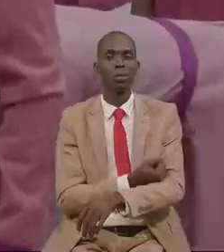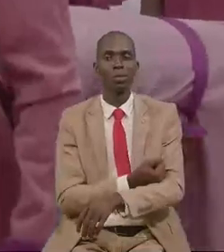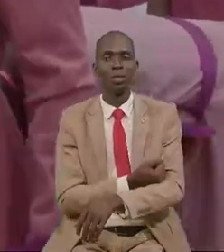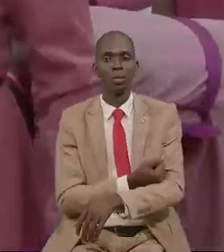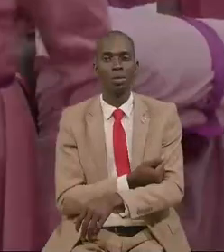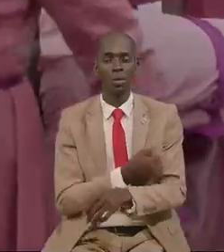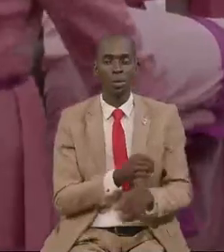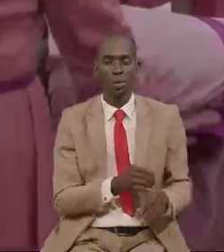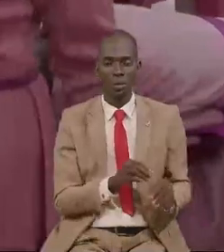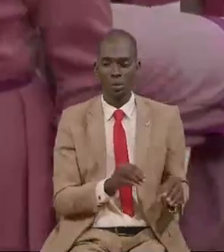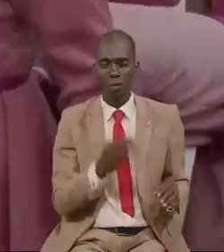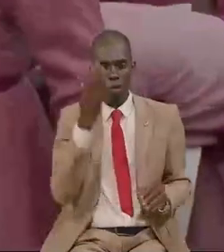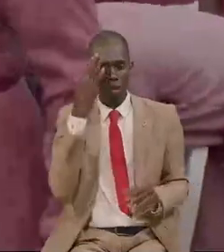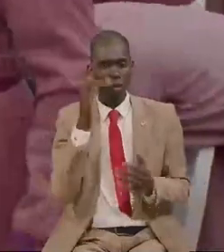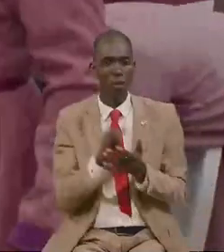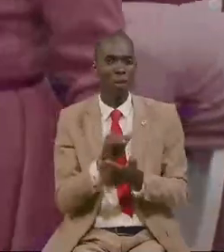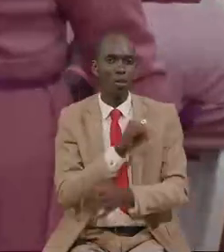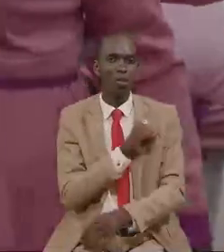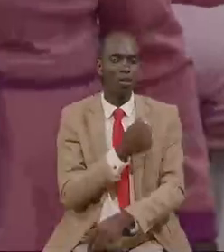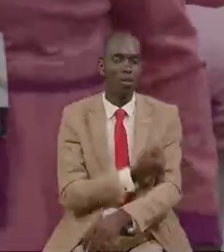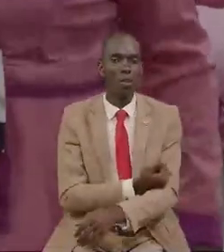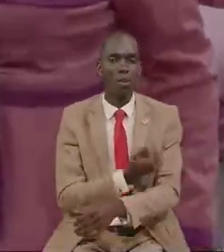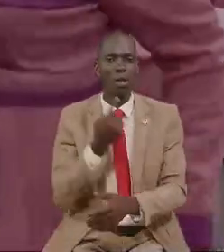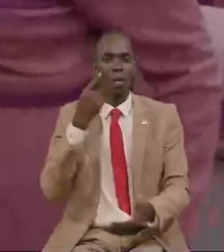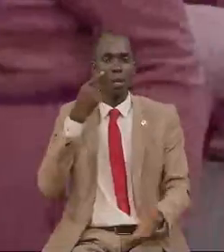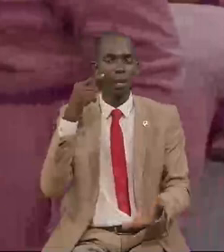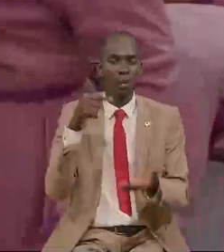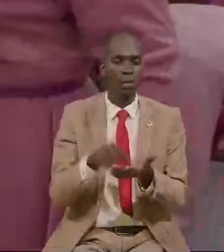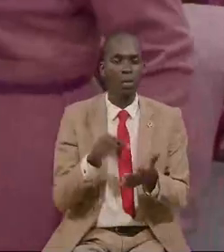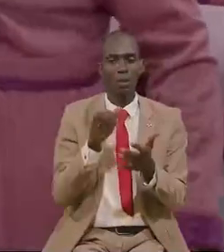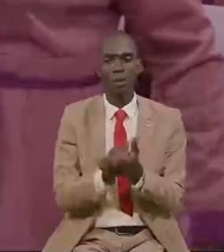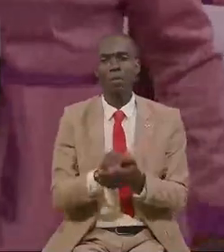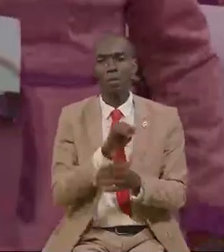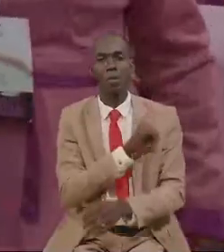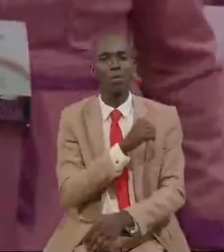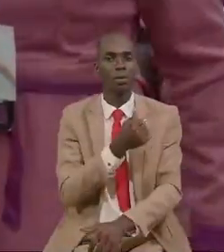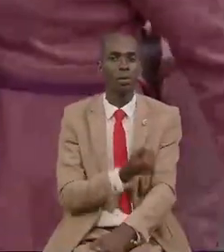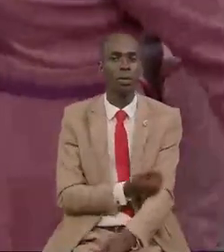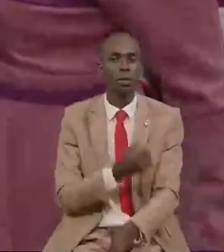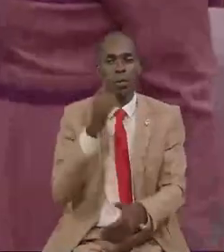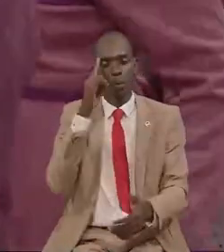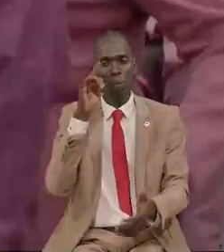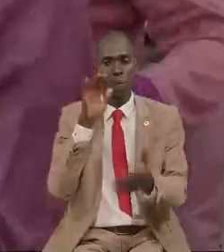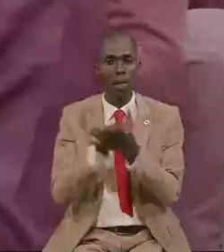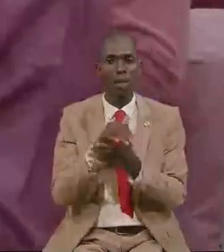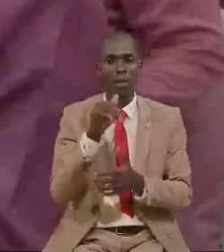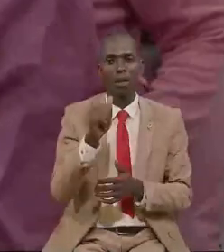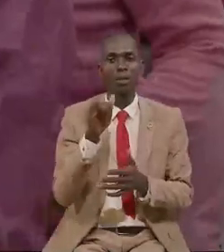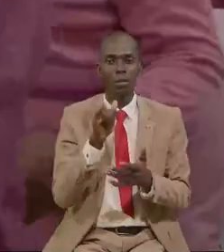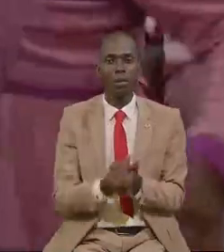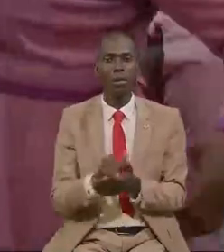Sens cette autorité. Reconnais cette autorité. Crois à cette autorité.